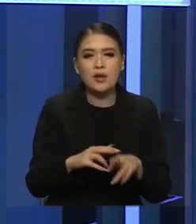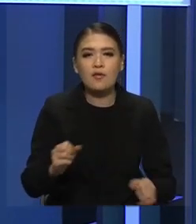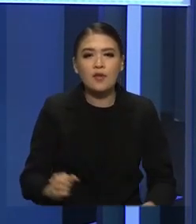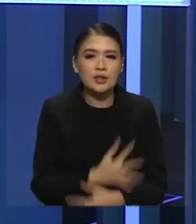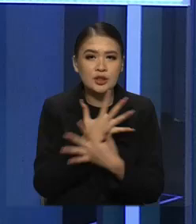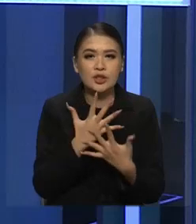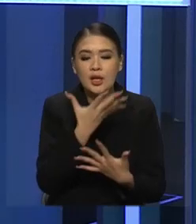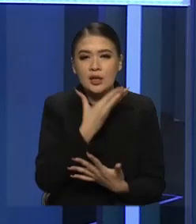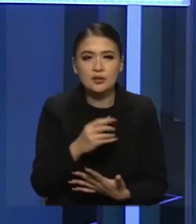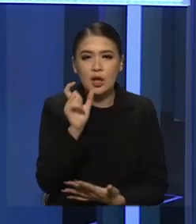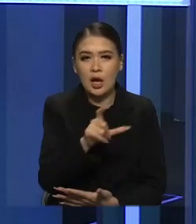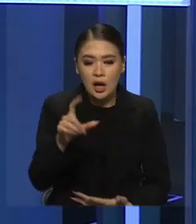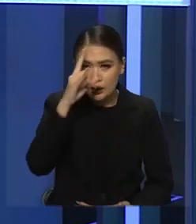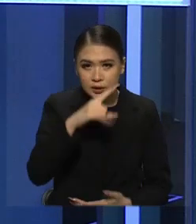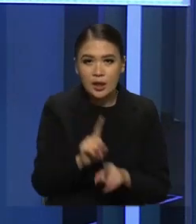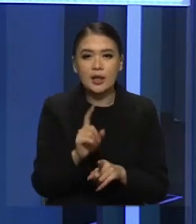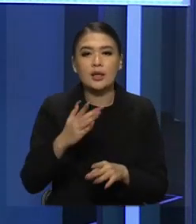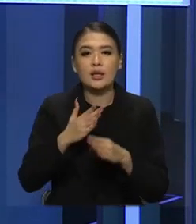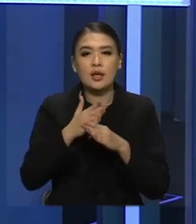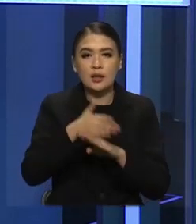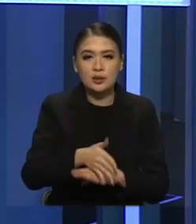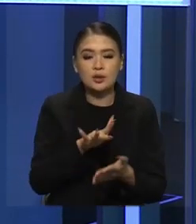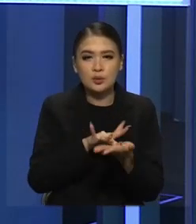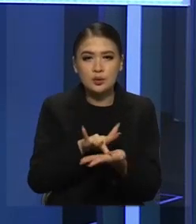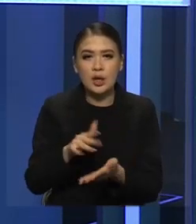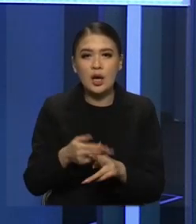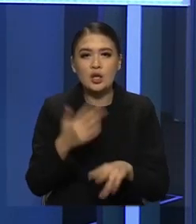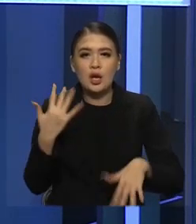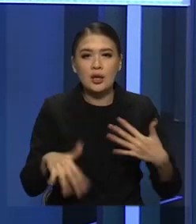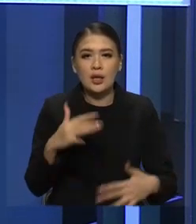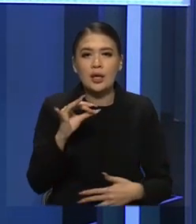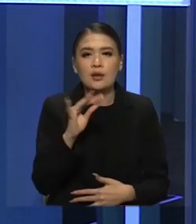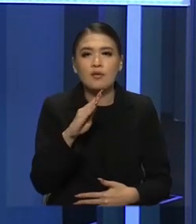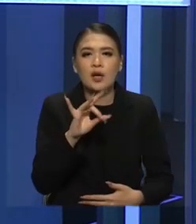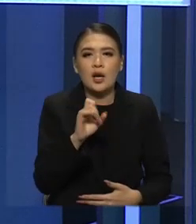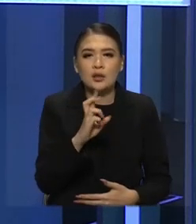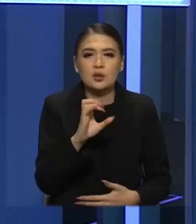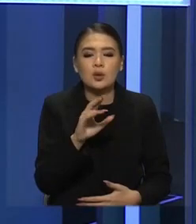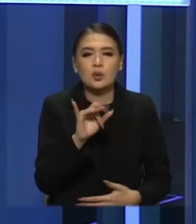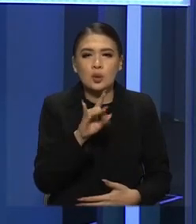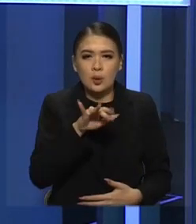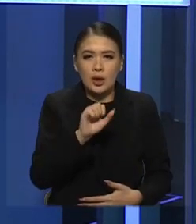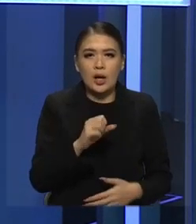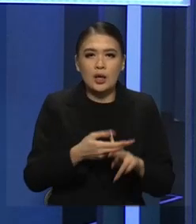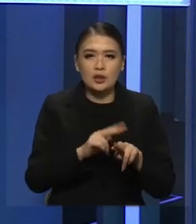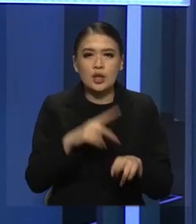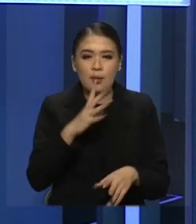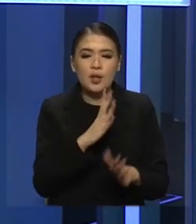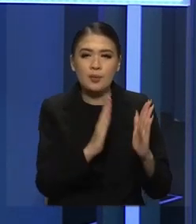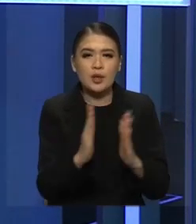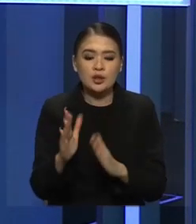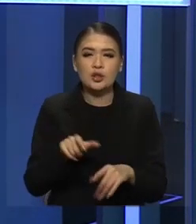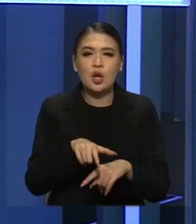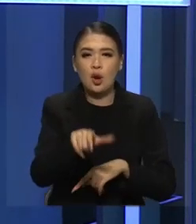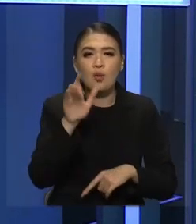и казахстанцев, и иностранных гостей. Хромает только инфраструктура. Чиновники обещают привести в порядок дороги